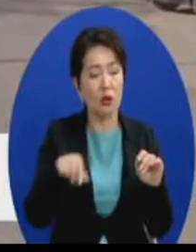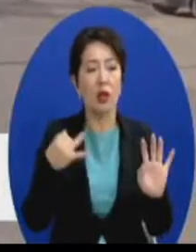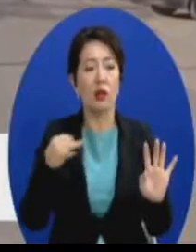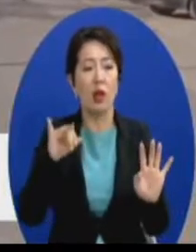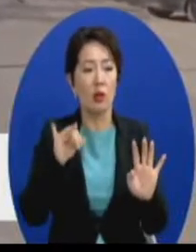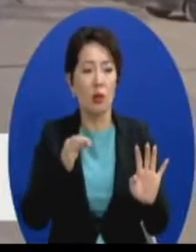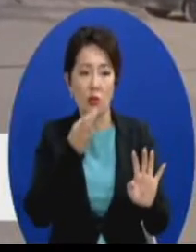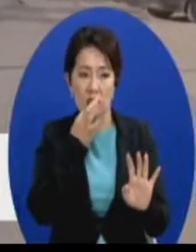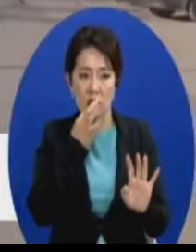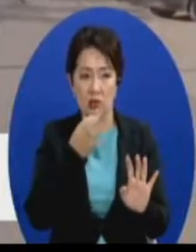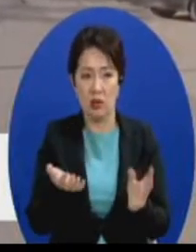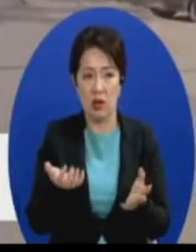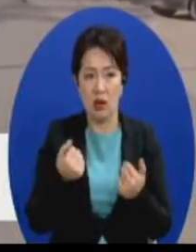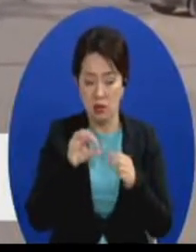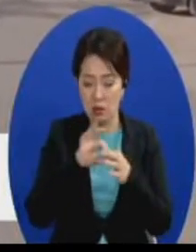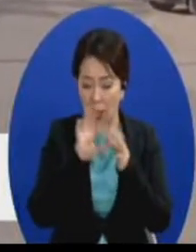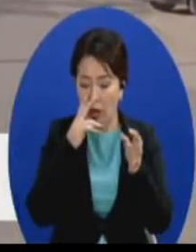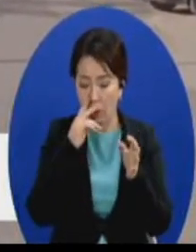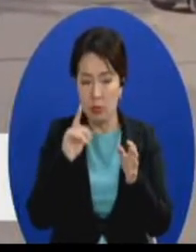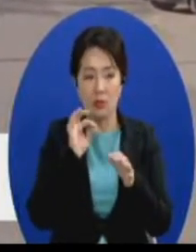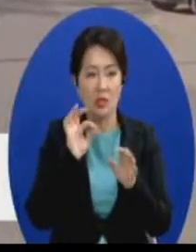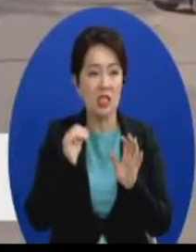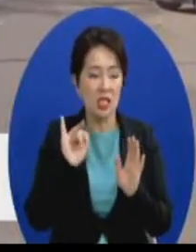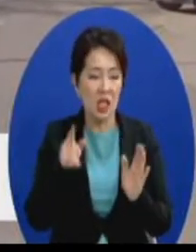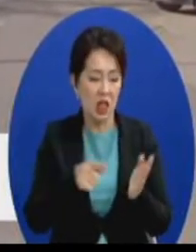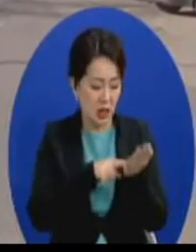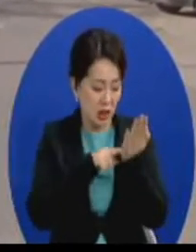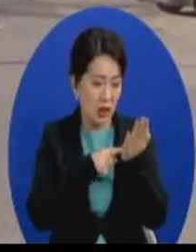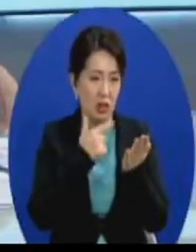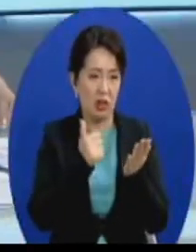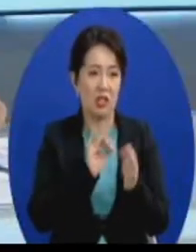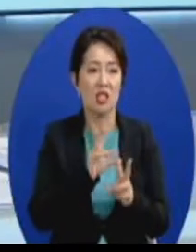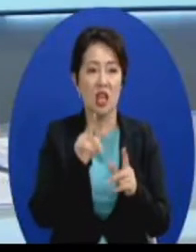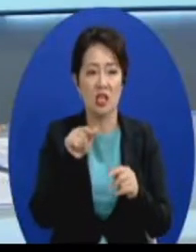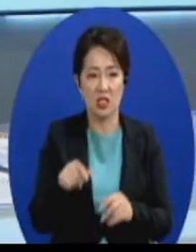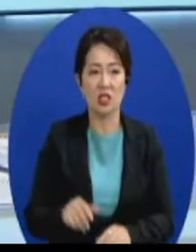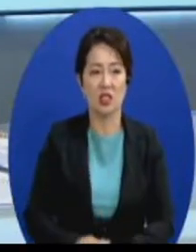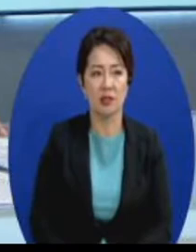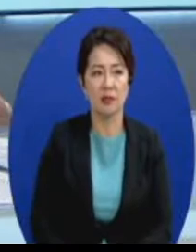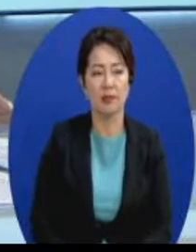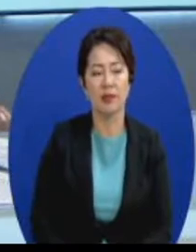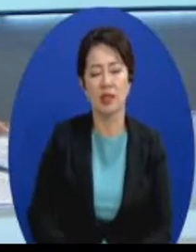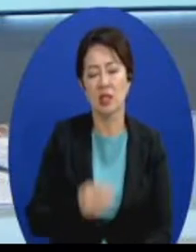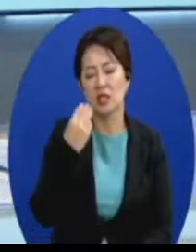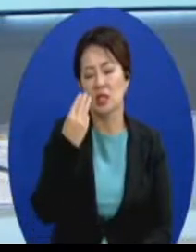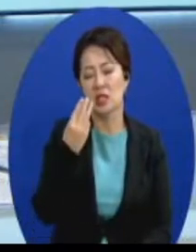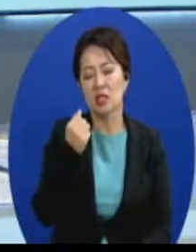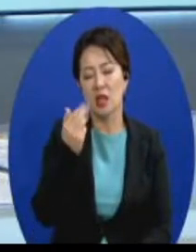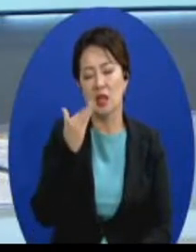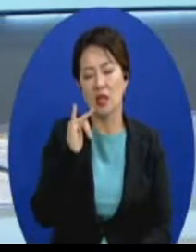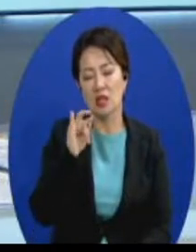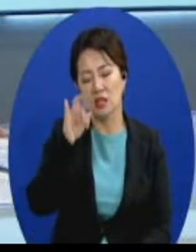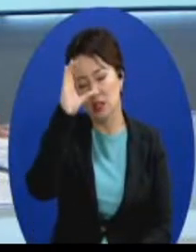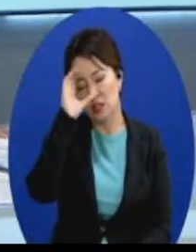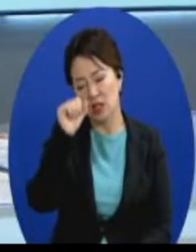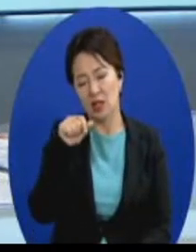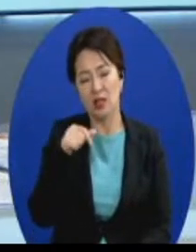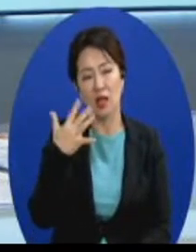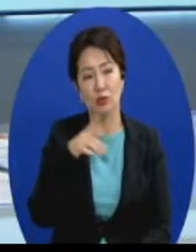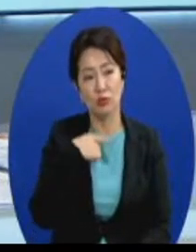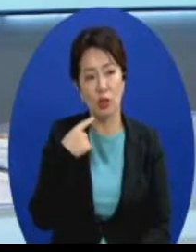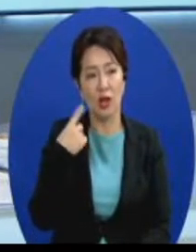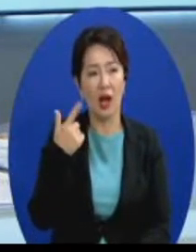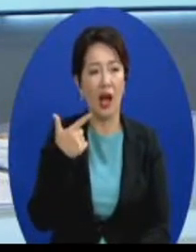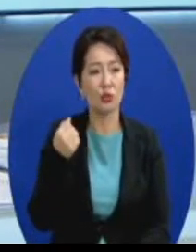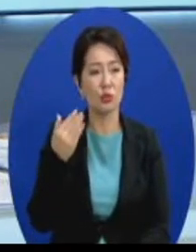аа. Энэ бол илрүүлэлт сайжирсны үр дүн гэдгийг хэлж байна. Шадар сайд 5 толгой гашуун суха чиглэлийн